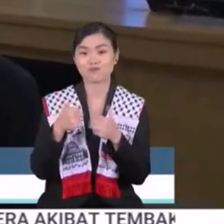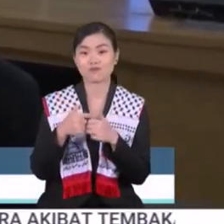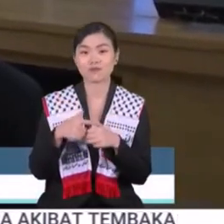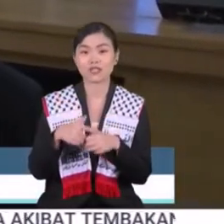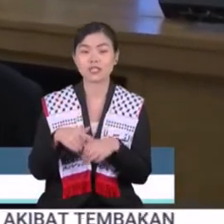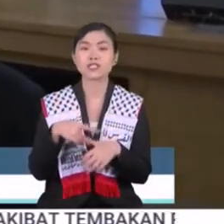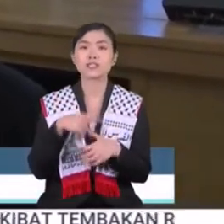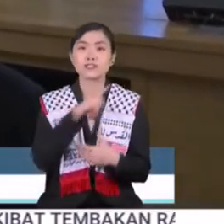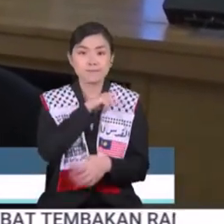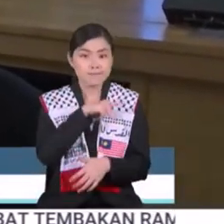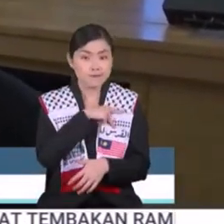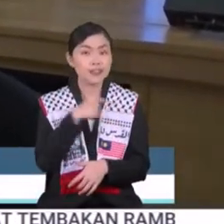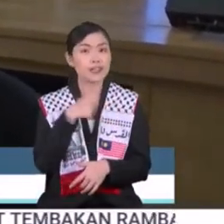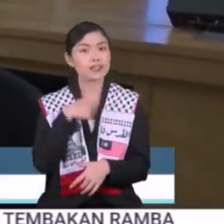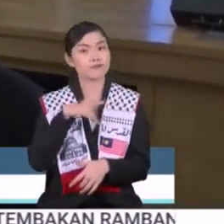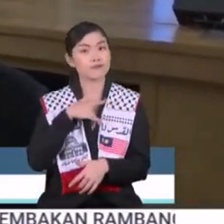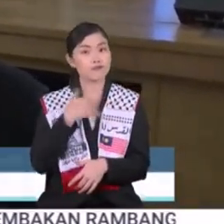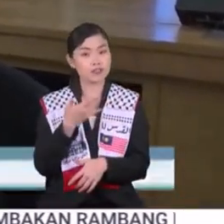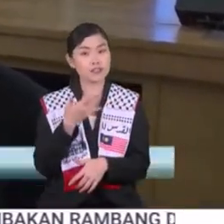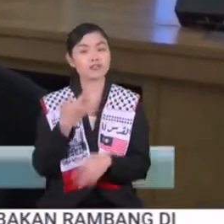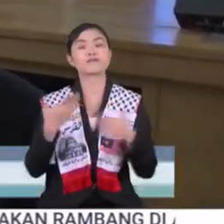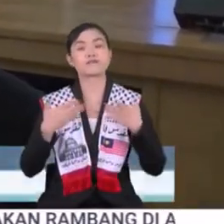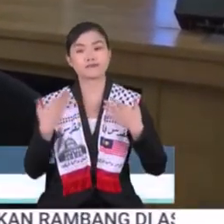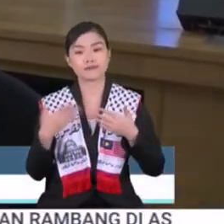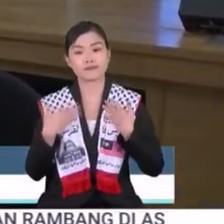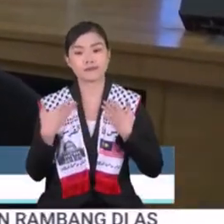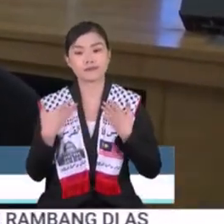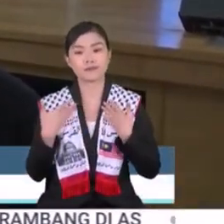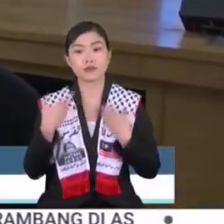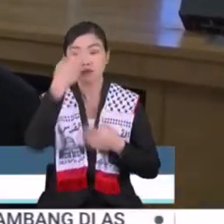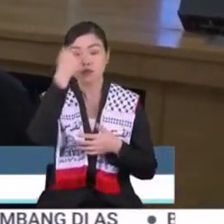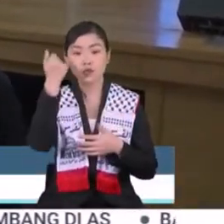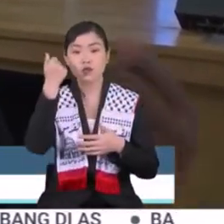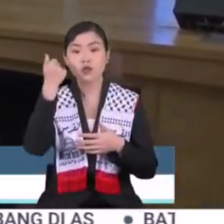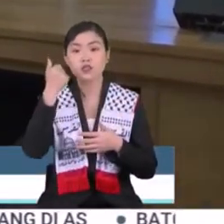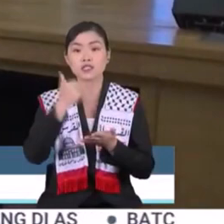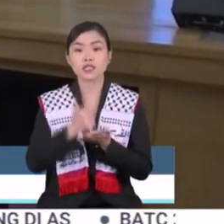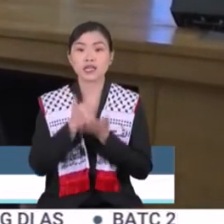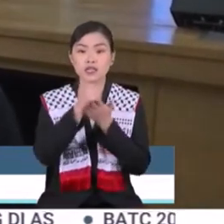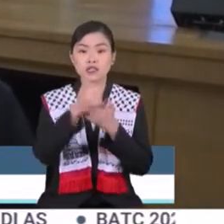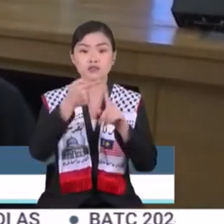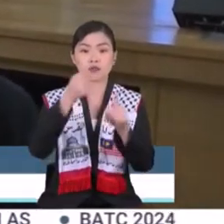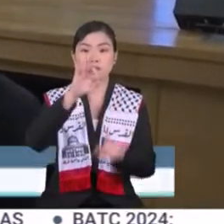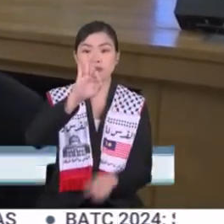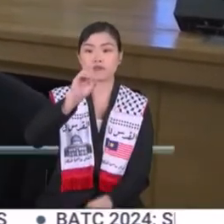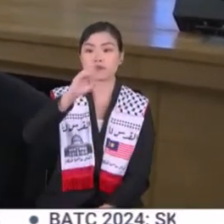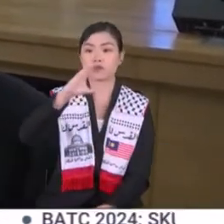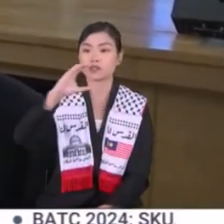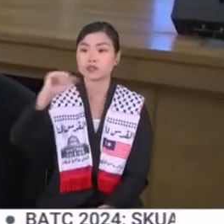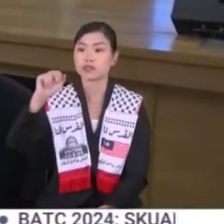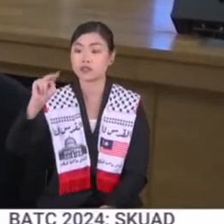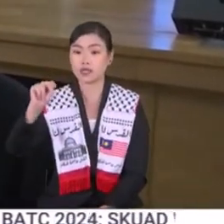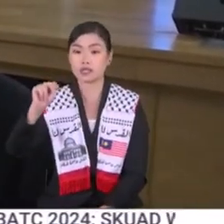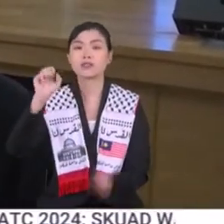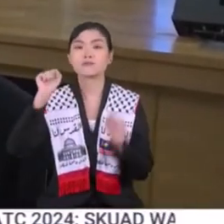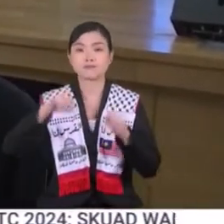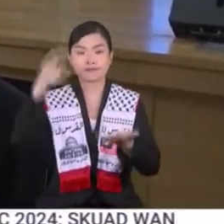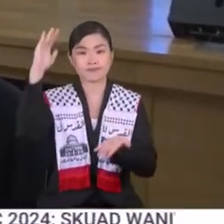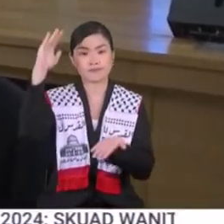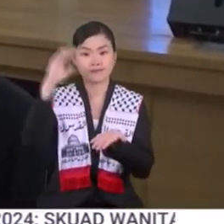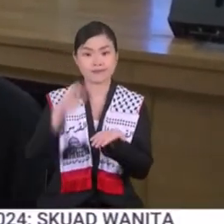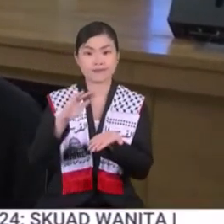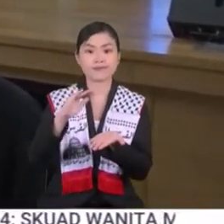Secara peribadinya saya rasa sangat gembira lah sebab dapat sumbangan dan tadaan dari Foccan. So boleh